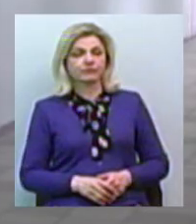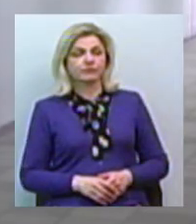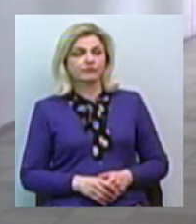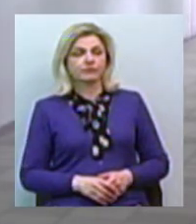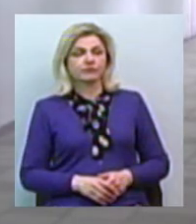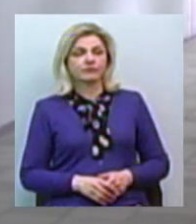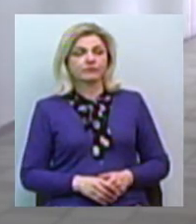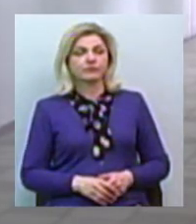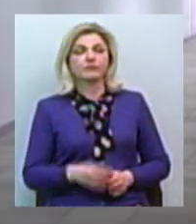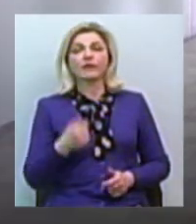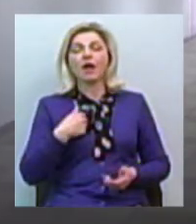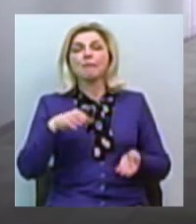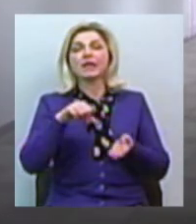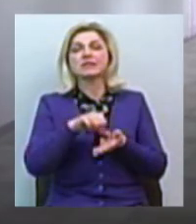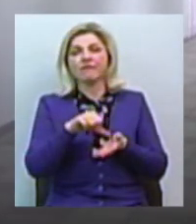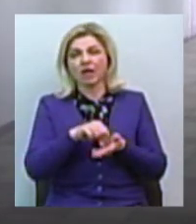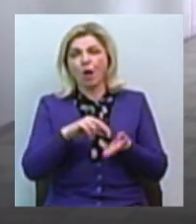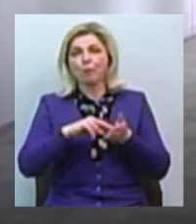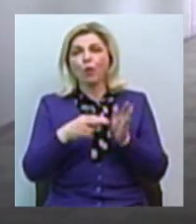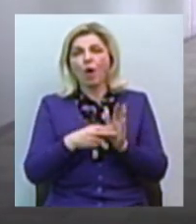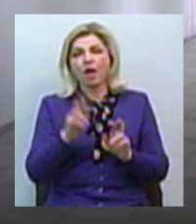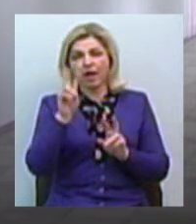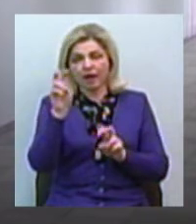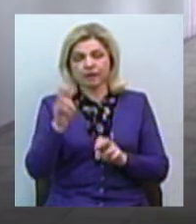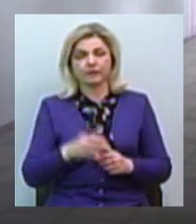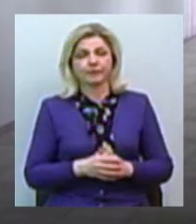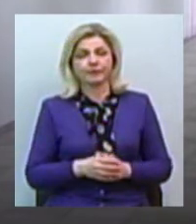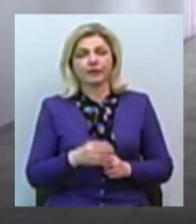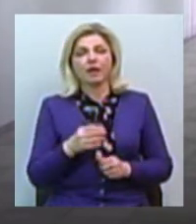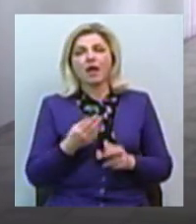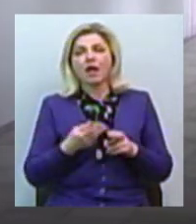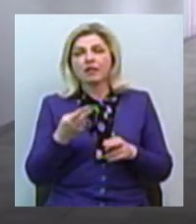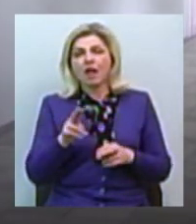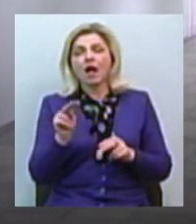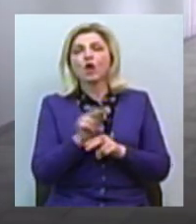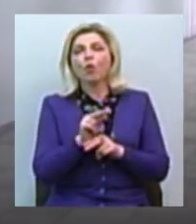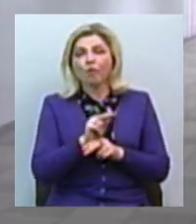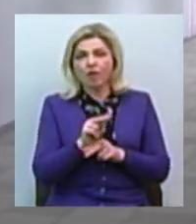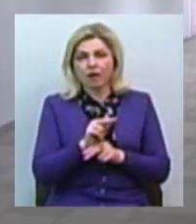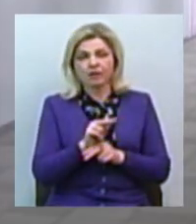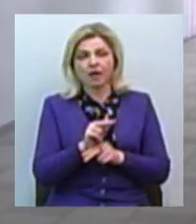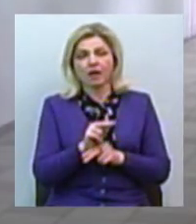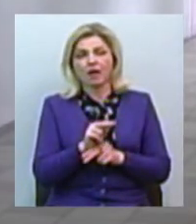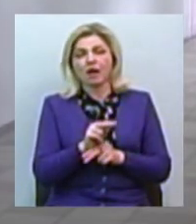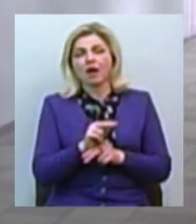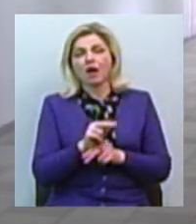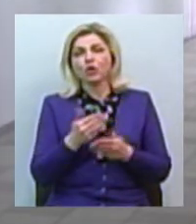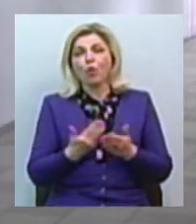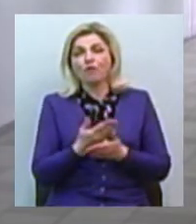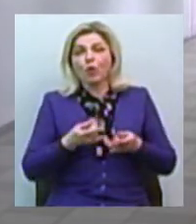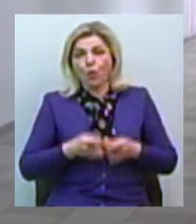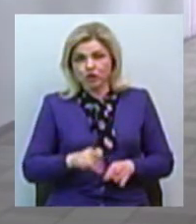Я представляю проєкт MedLed. Це світлодіодна ковдра для лікування новонароджених від жовтяниці. Справа в тому,